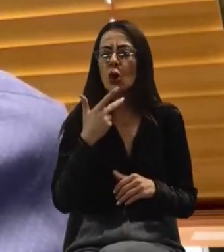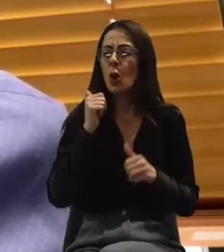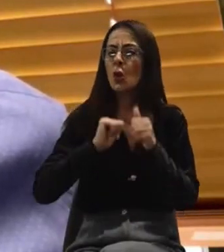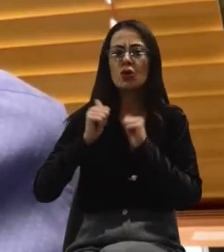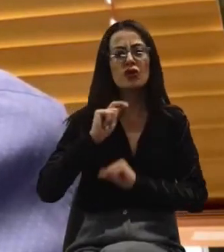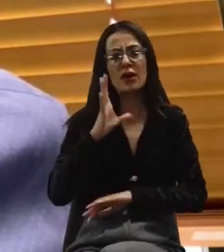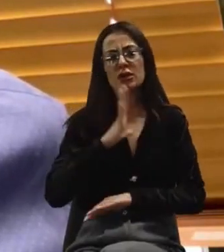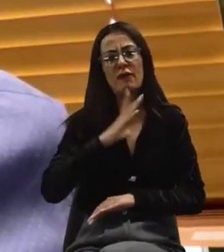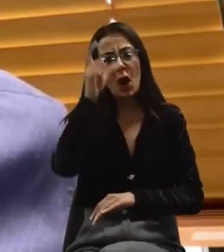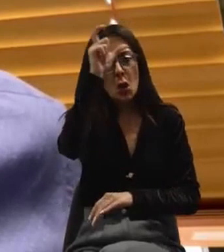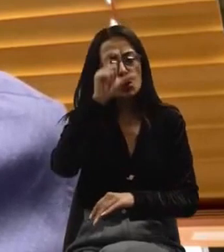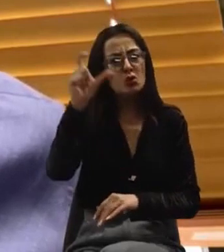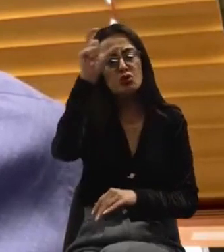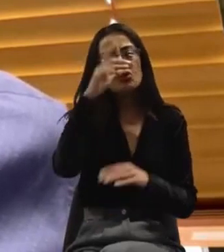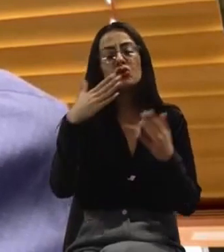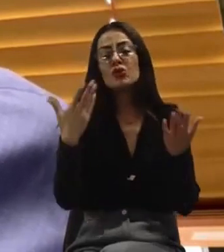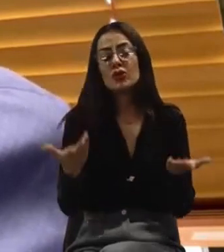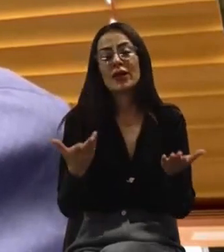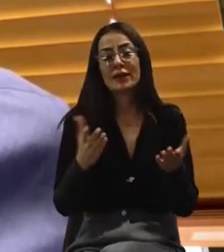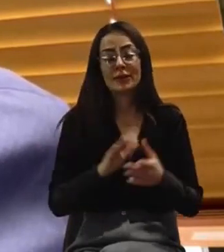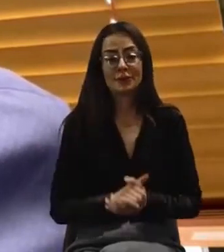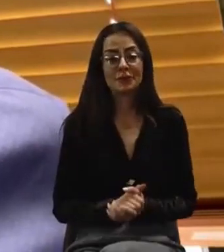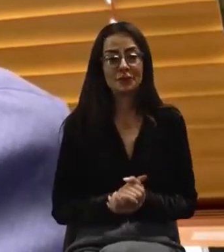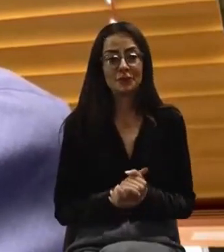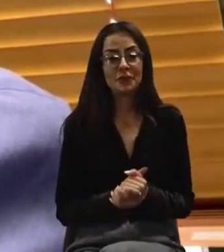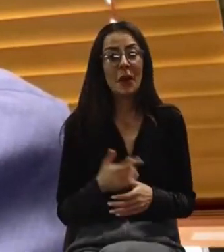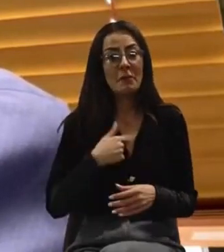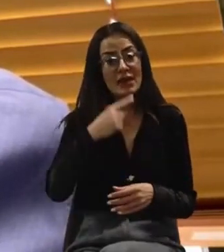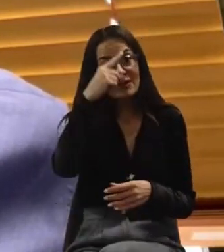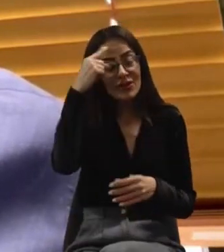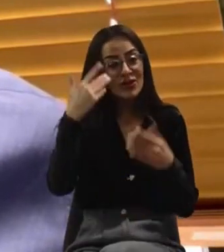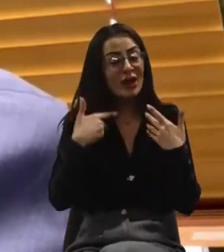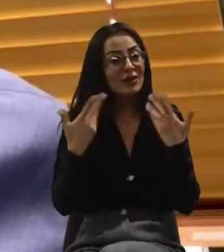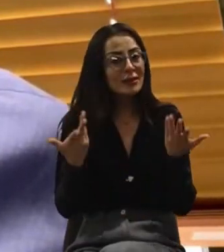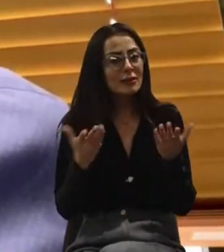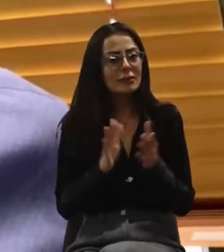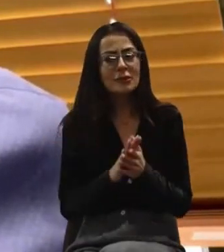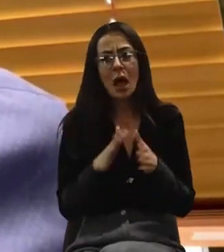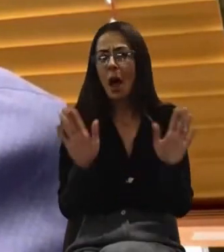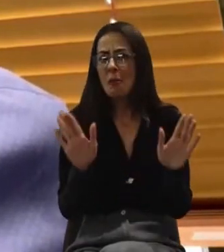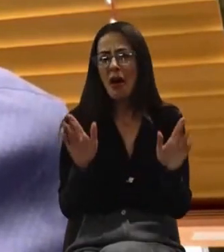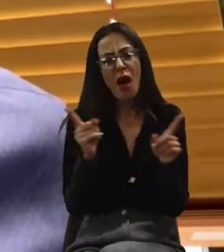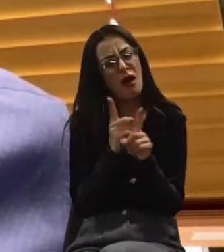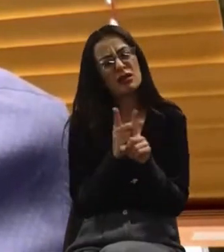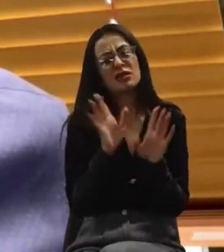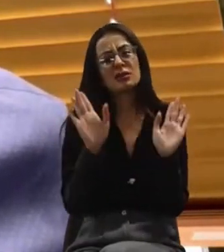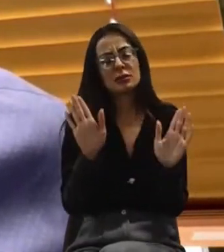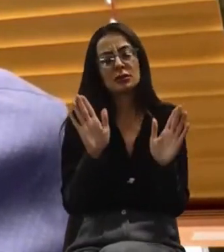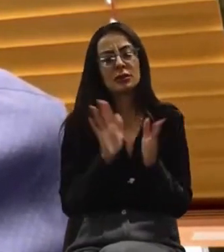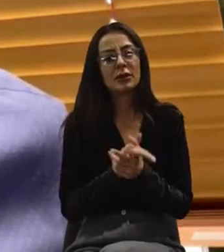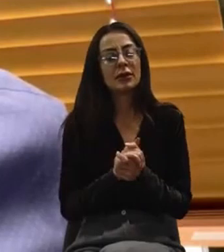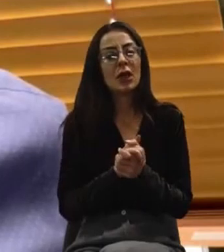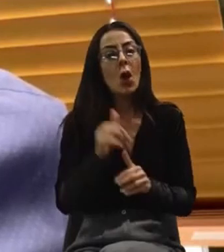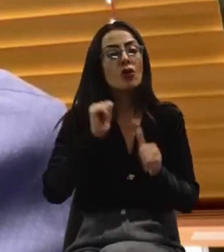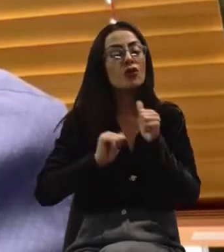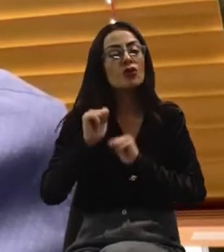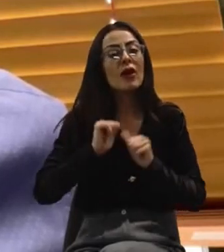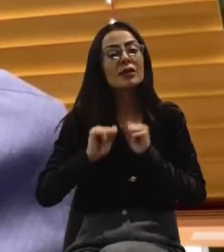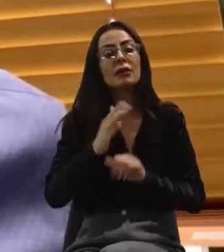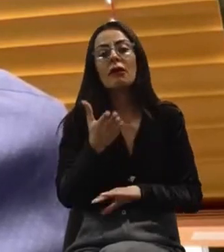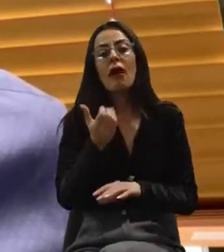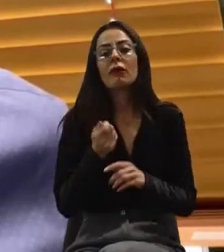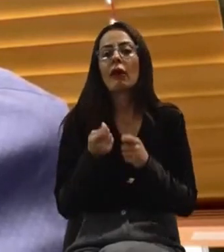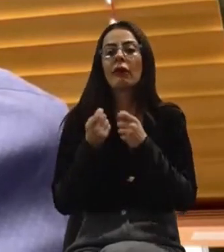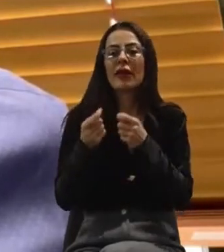Teknik Üniversitesi ne mutlu ki size ve bize Ama yeterli mi yeterli değil Çünkü üniversite olacağız eğitim oldukça